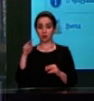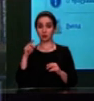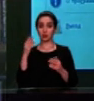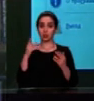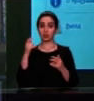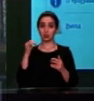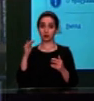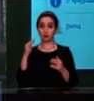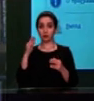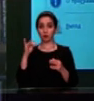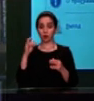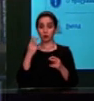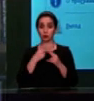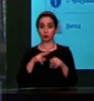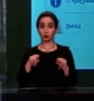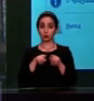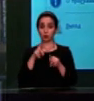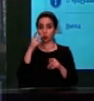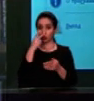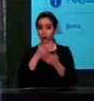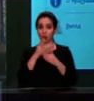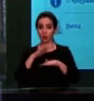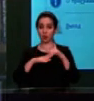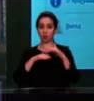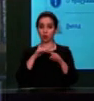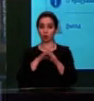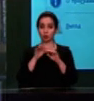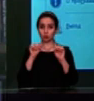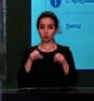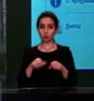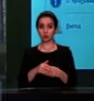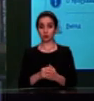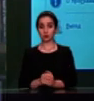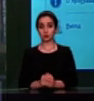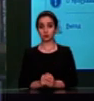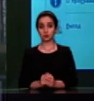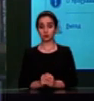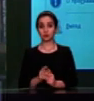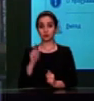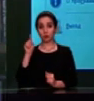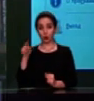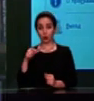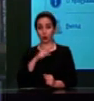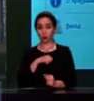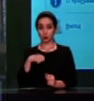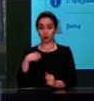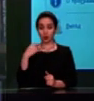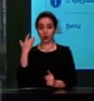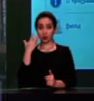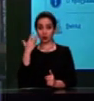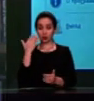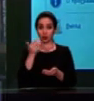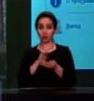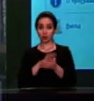quyidagi ko'rinishda amalga oshirishimiz mumkin. Demak, uni o'zimizni har doim bizga tanish bo'lgan